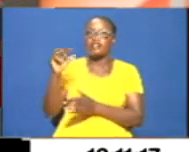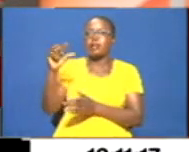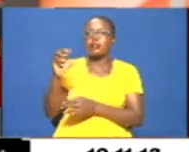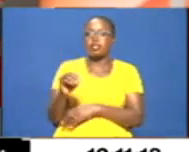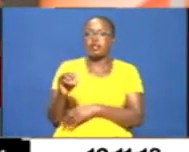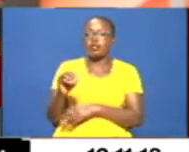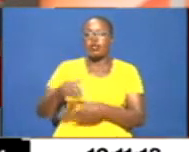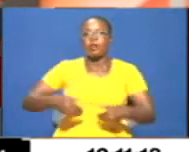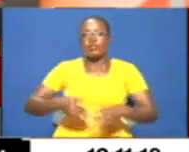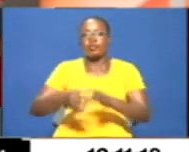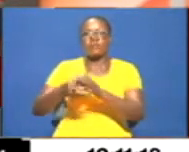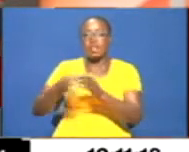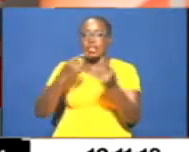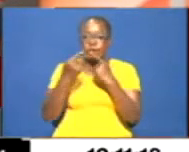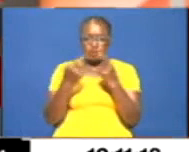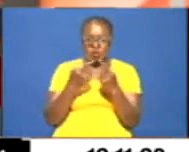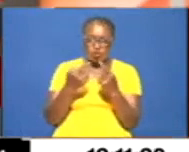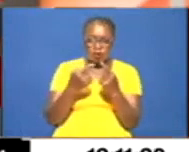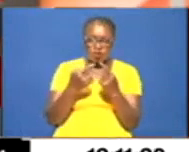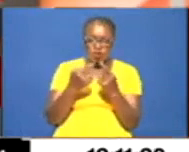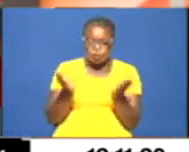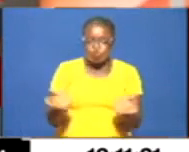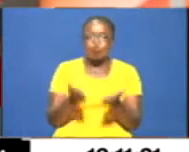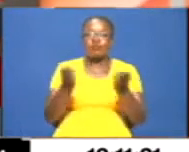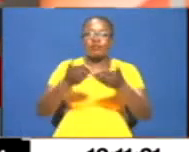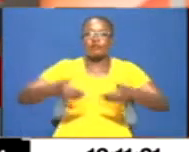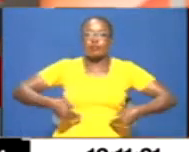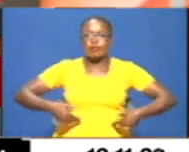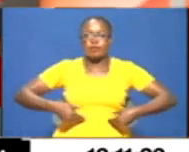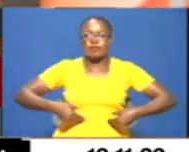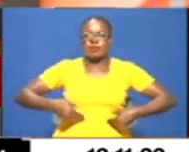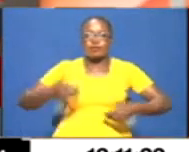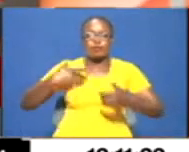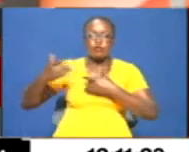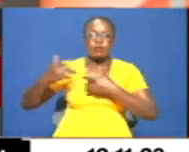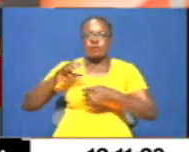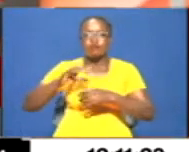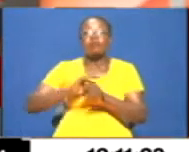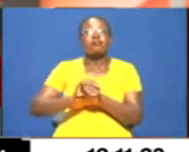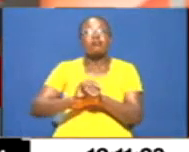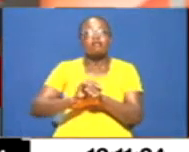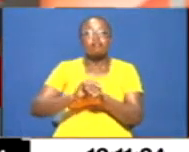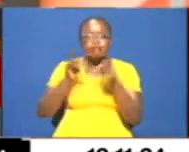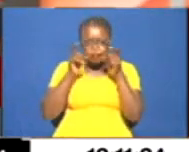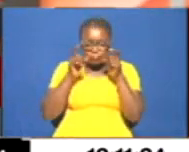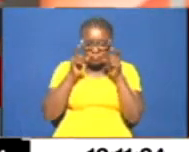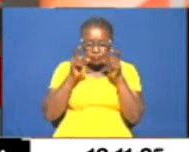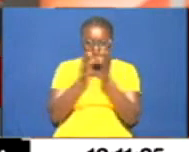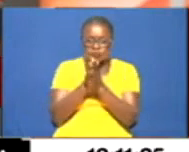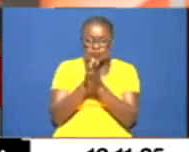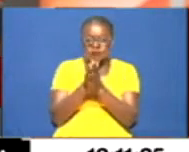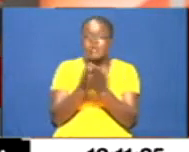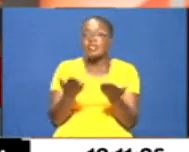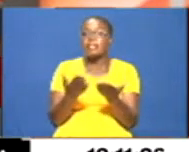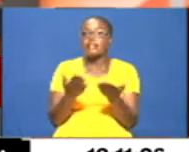Youth Unite and Talk ili kutoa uhamasisho kwa vijana kuhusu janga hilo. Mshirikishi kuhusu ugonjwa wa ukimwi na magonjwa ya